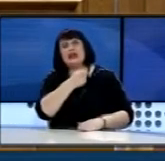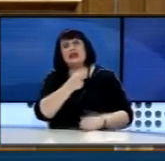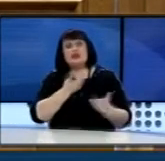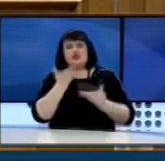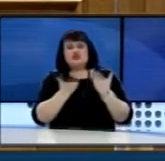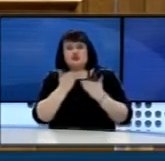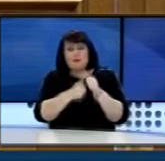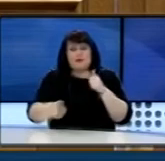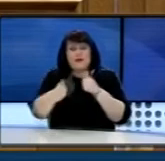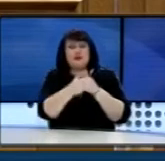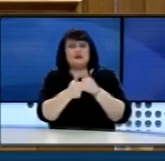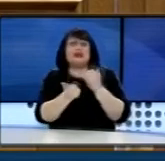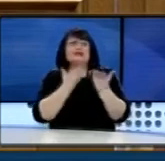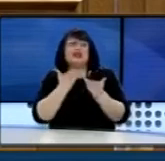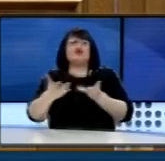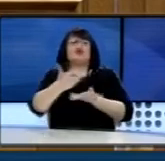δημοσιονομικών προτεραιοτήτων.